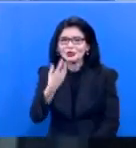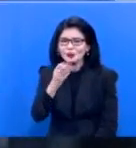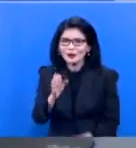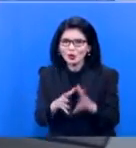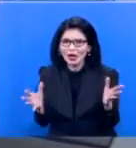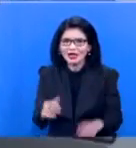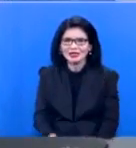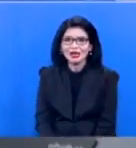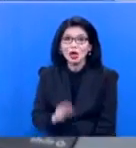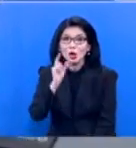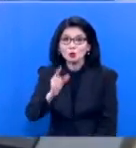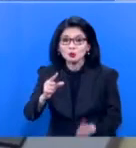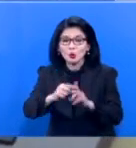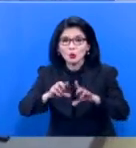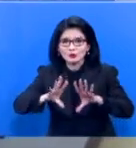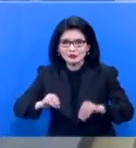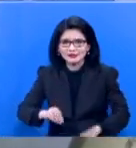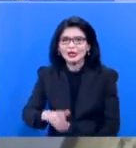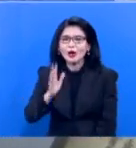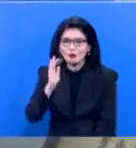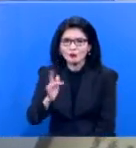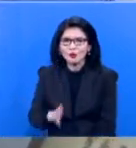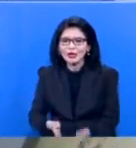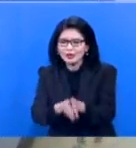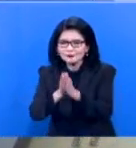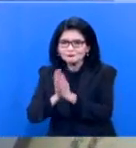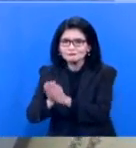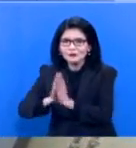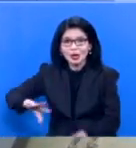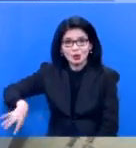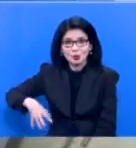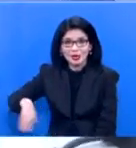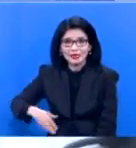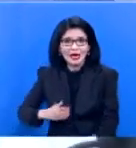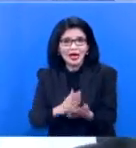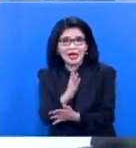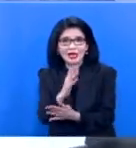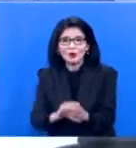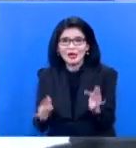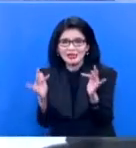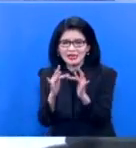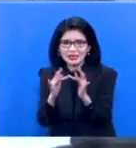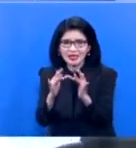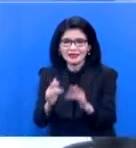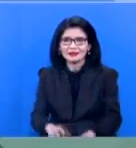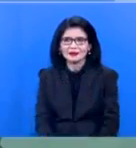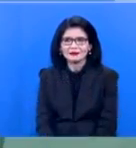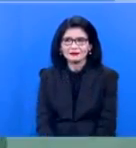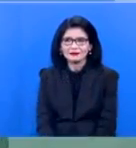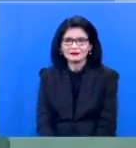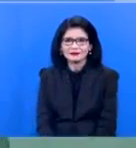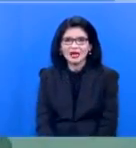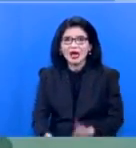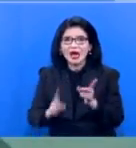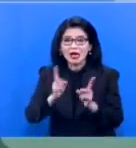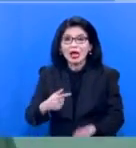Bagi karyawan yang tetap bekerja diperbolehkan menjalin silaturahmi dengan keluarganya secara daring di sela kesibukan pekerjaan. Kalau saya